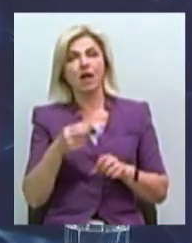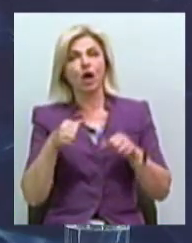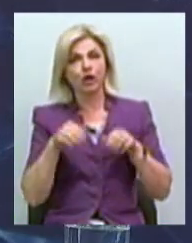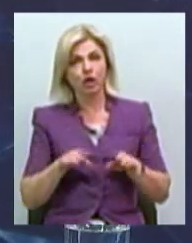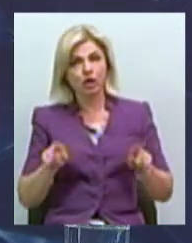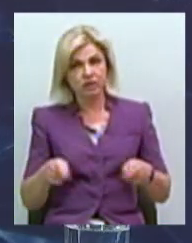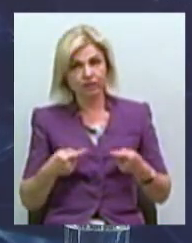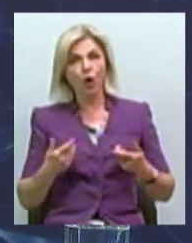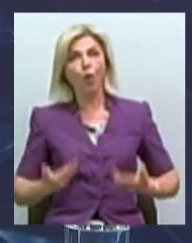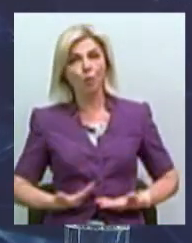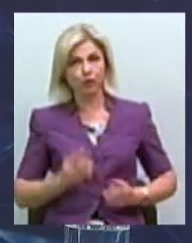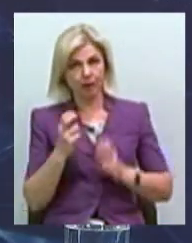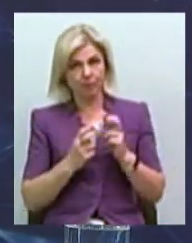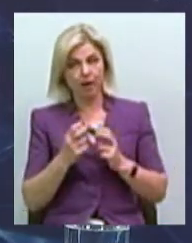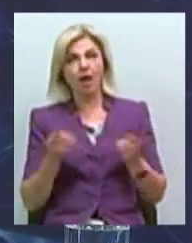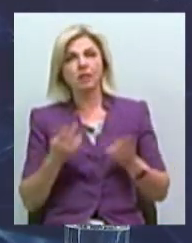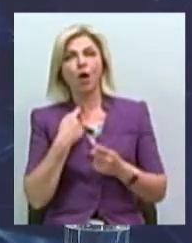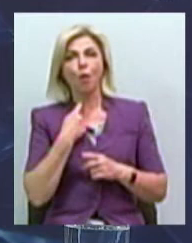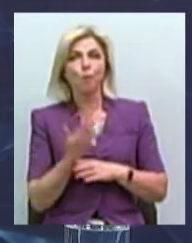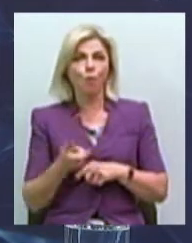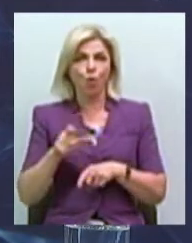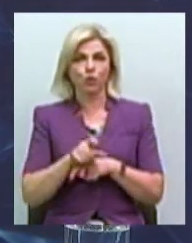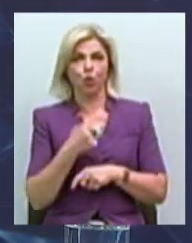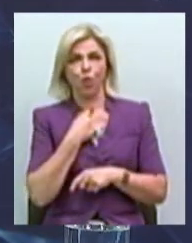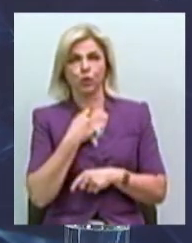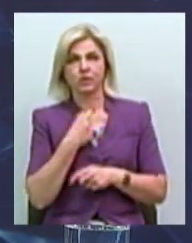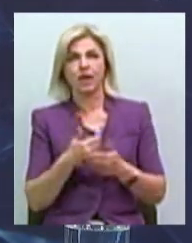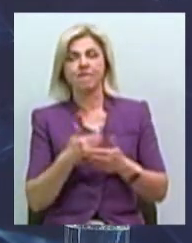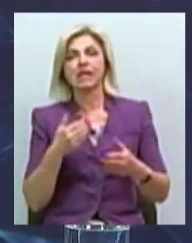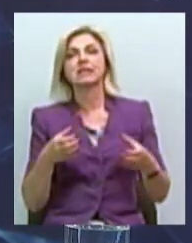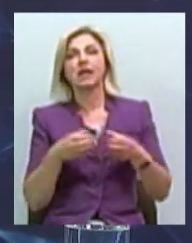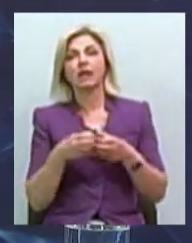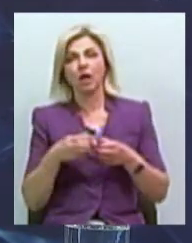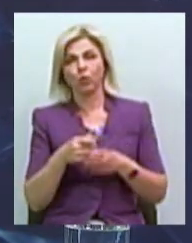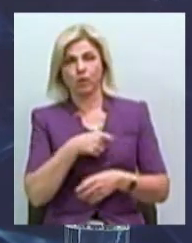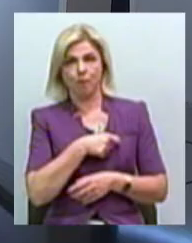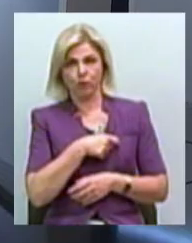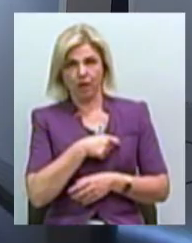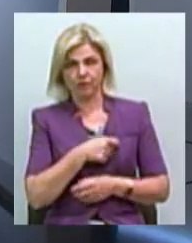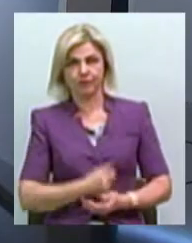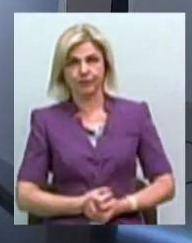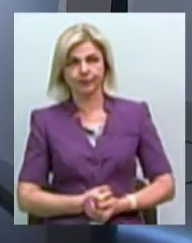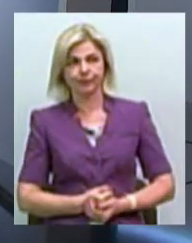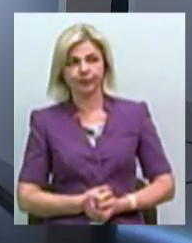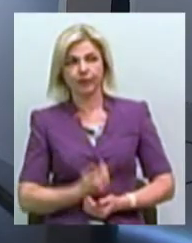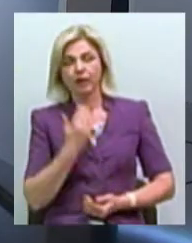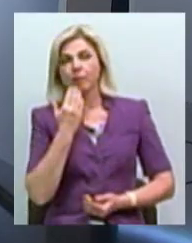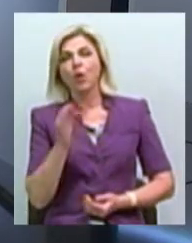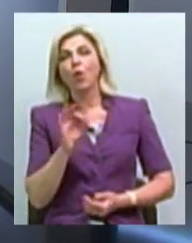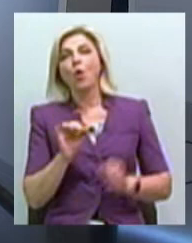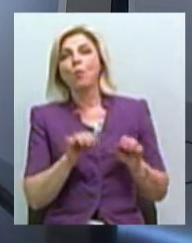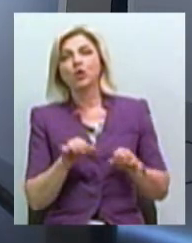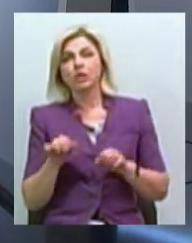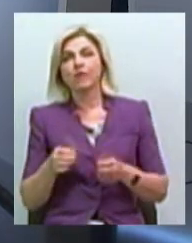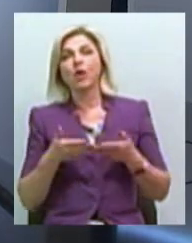створення КП необхідна більшість голосів від складу депутатів міської ради. Про можливість створення муніципального порту